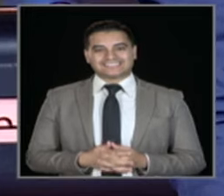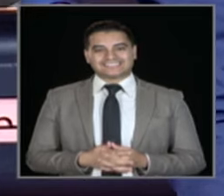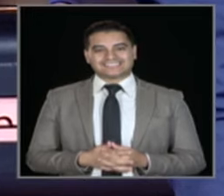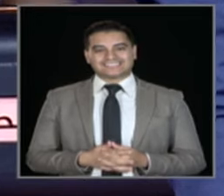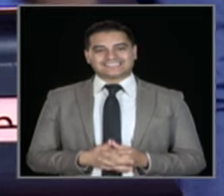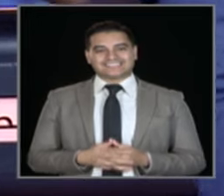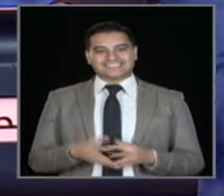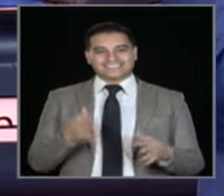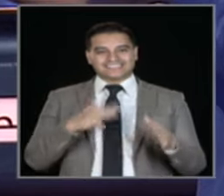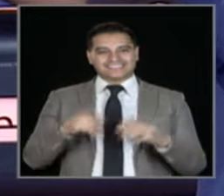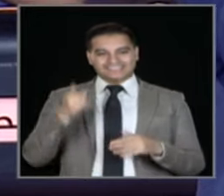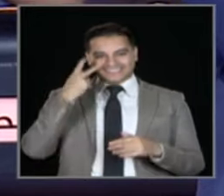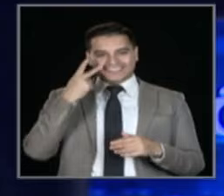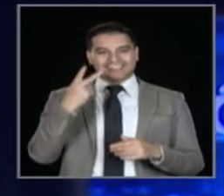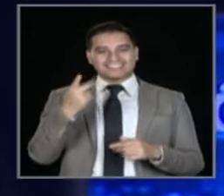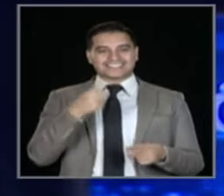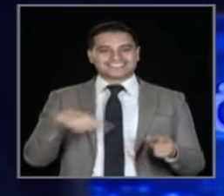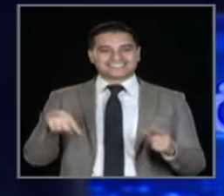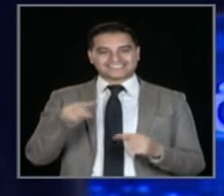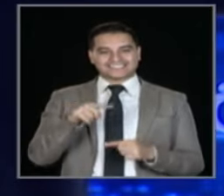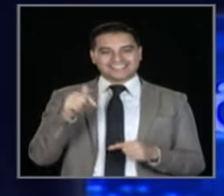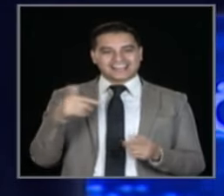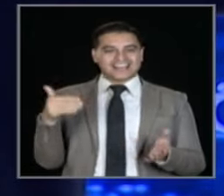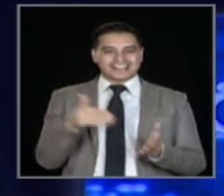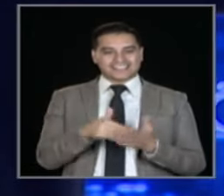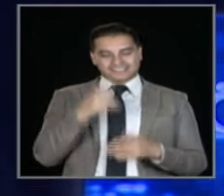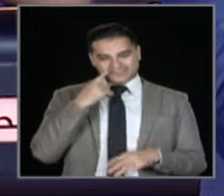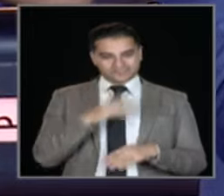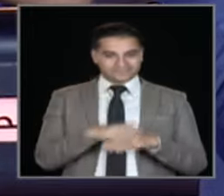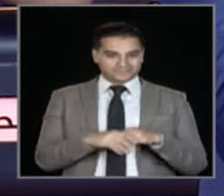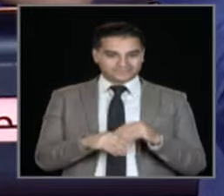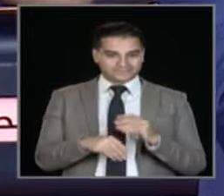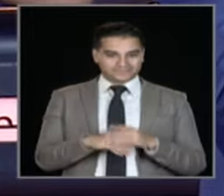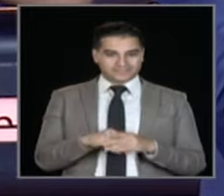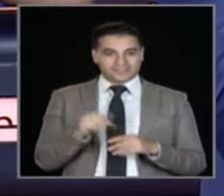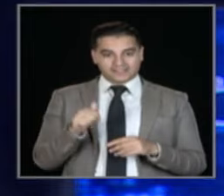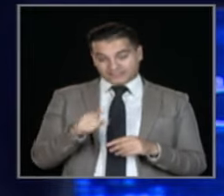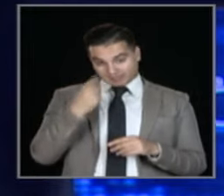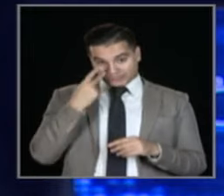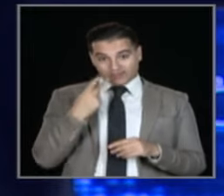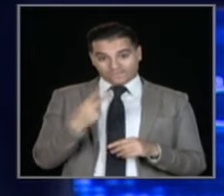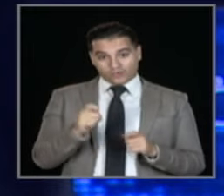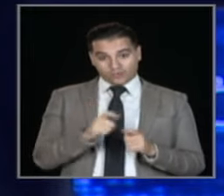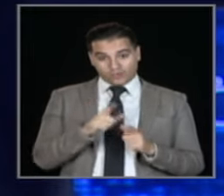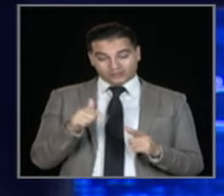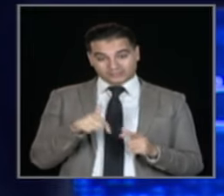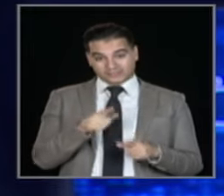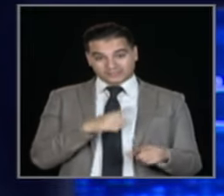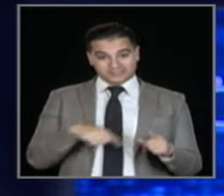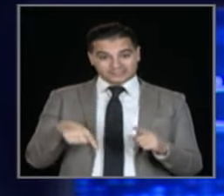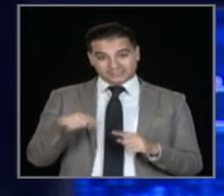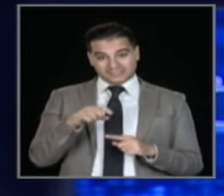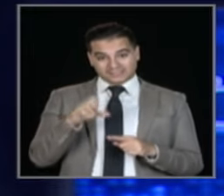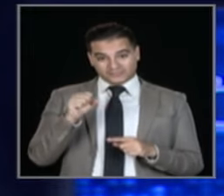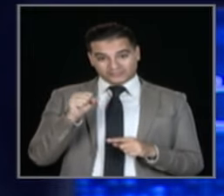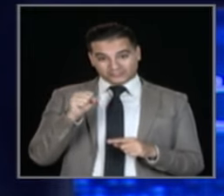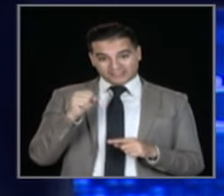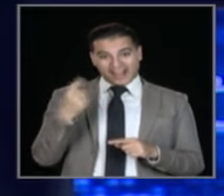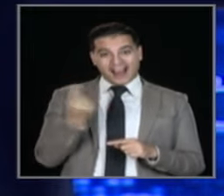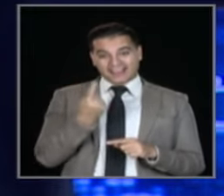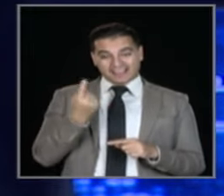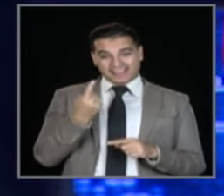أربعة من ثمانية؟ وكان ممكن تجاوبي أكتر من سؤال. تخيلي بقى بذمتك الأحزان العادية بهاء طاهر.